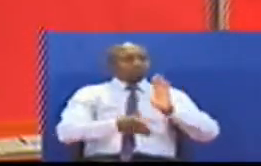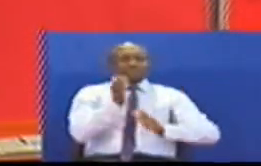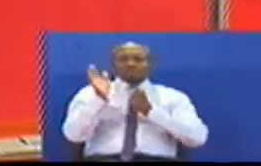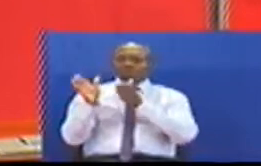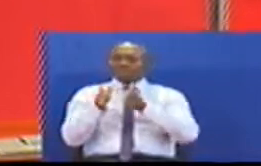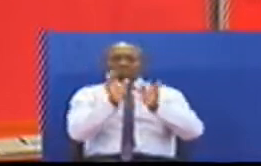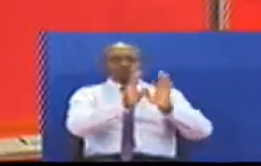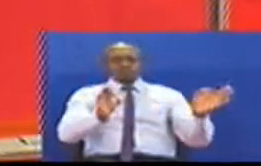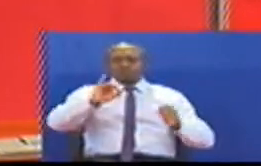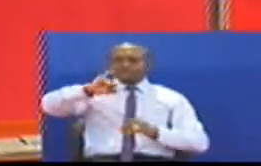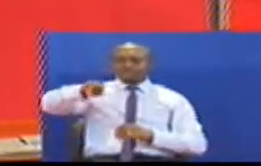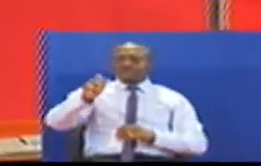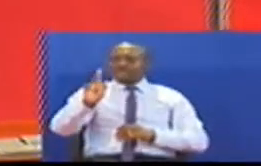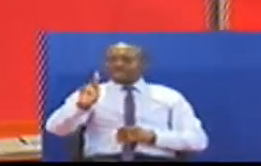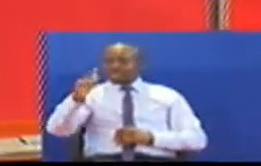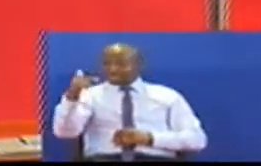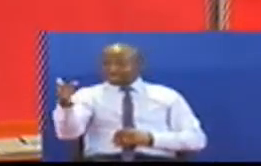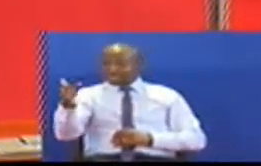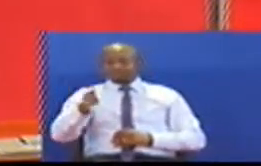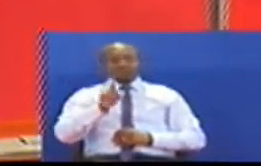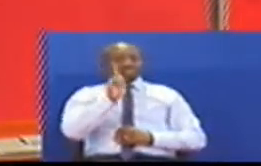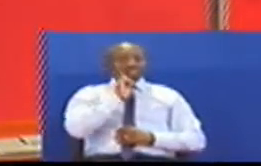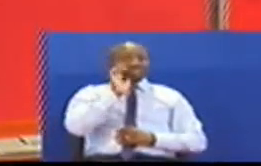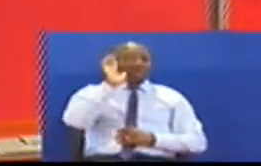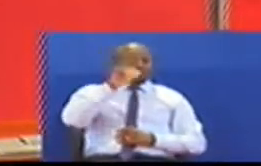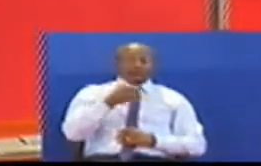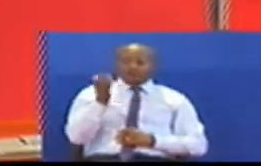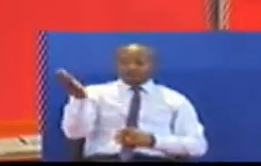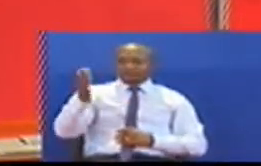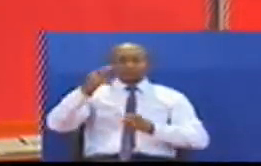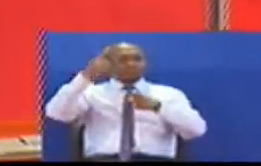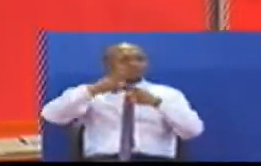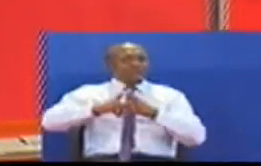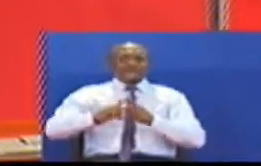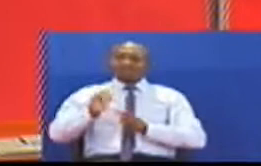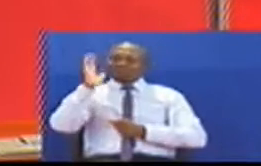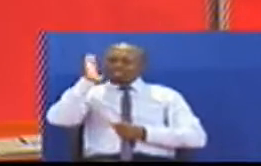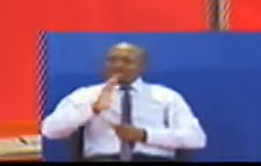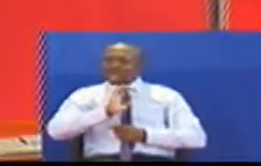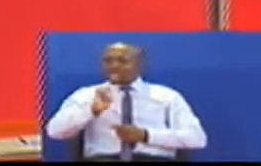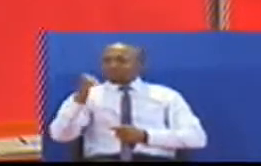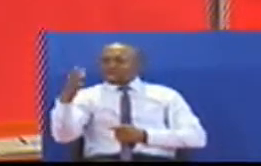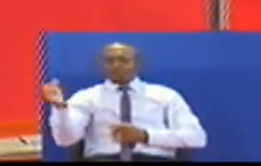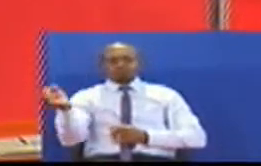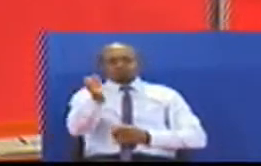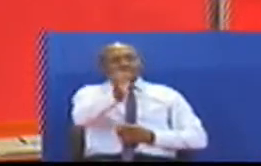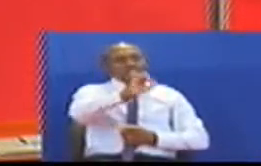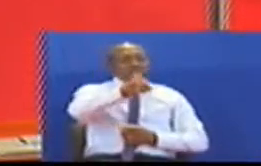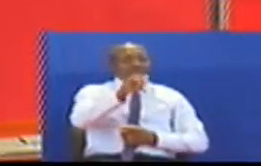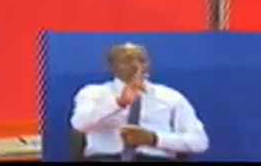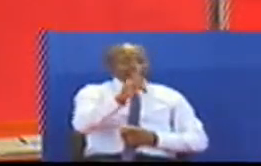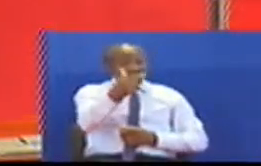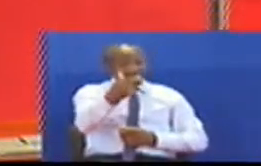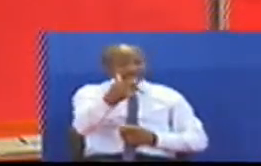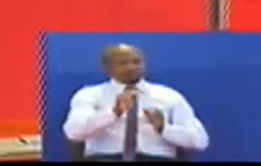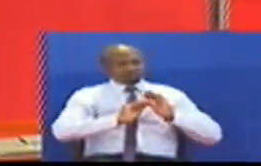JKT. Tuchukue kila mwaka, mfano kwa pale Mara tu vijana wasiopungua 5,000 tukawapeleka JKT, wafundishwe